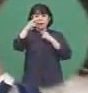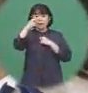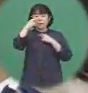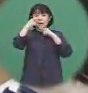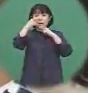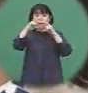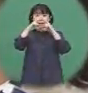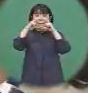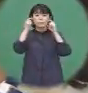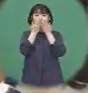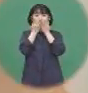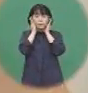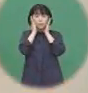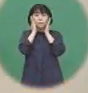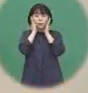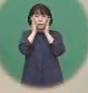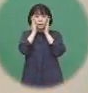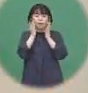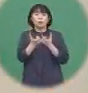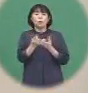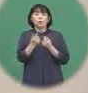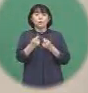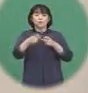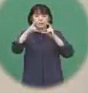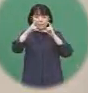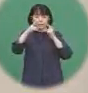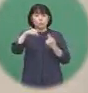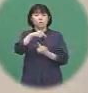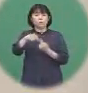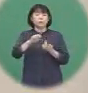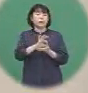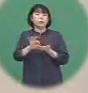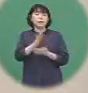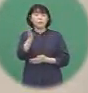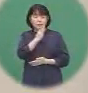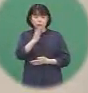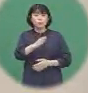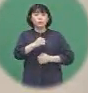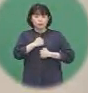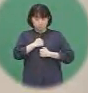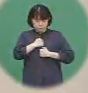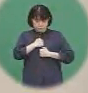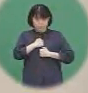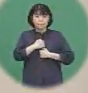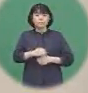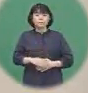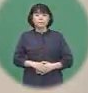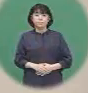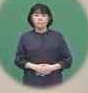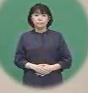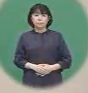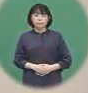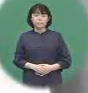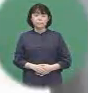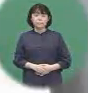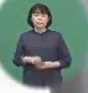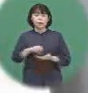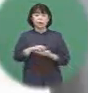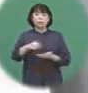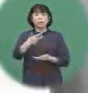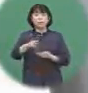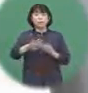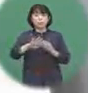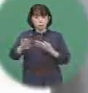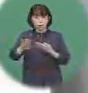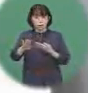顎まで隙間がないようにしっかりと多い使い回さないようにしましょう郡山市で